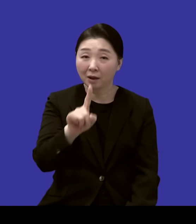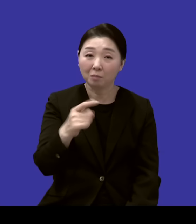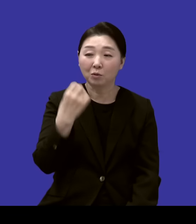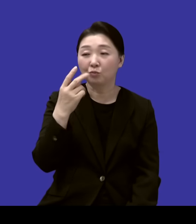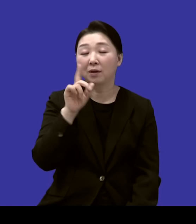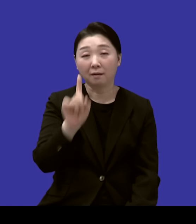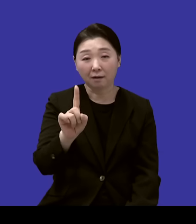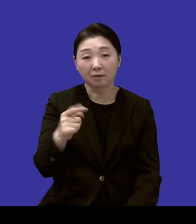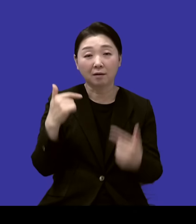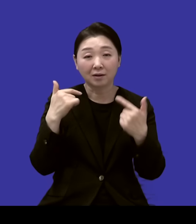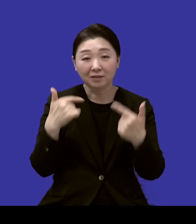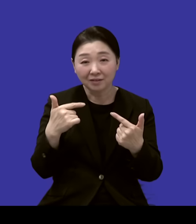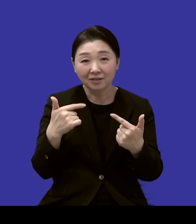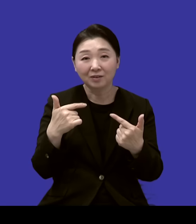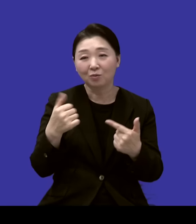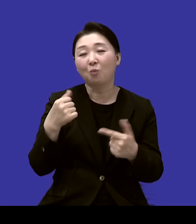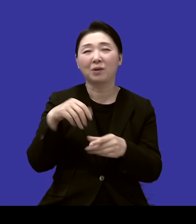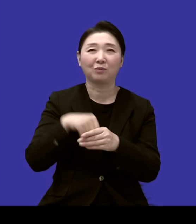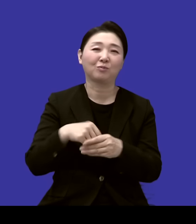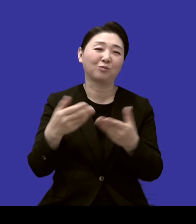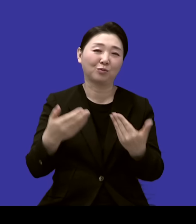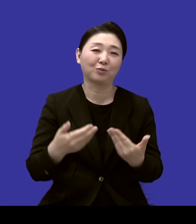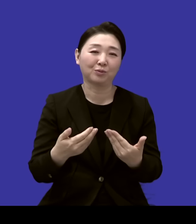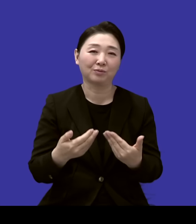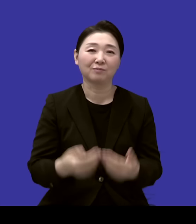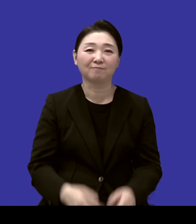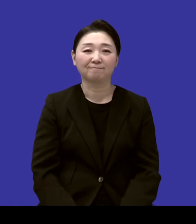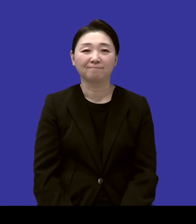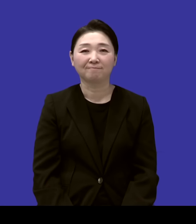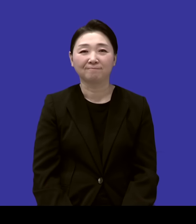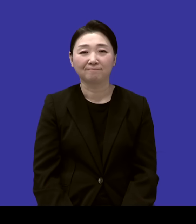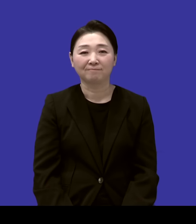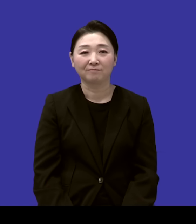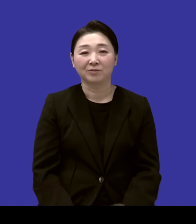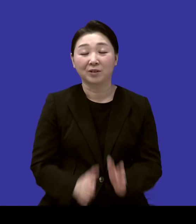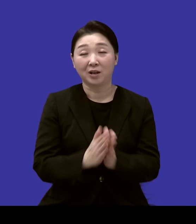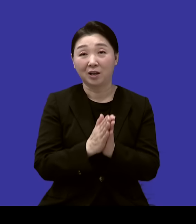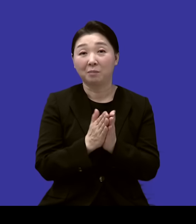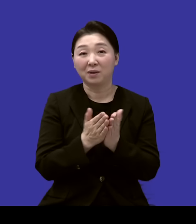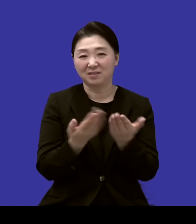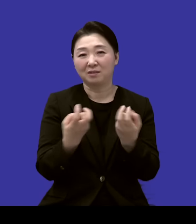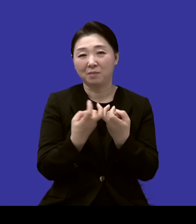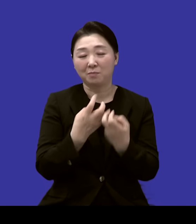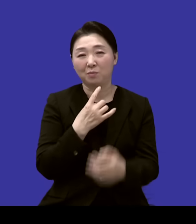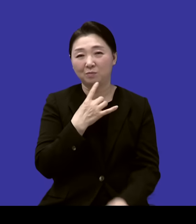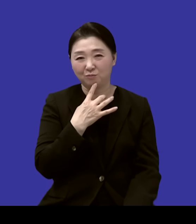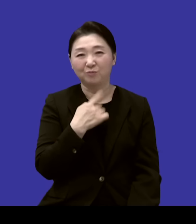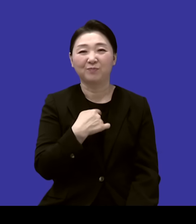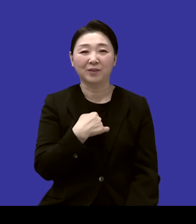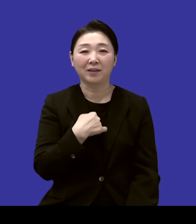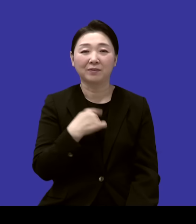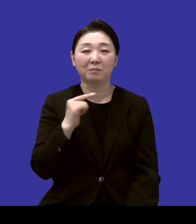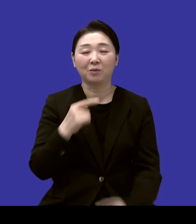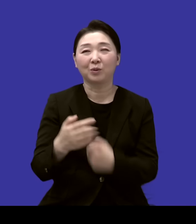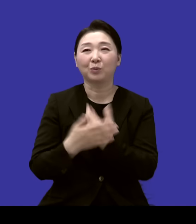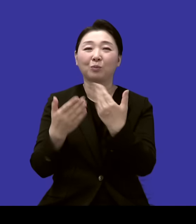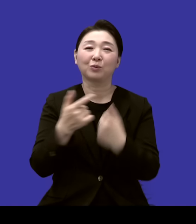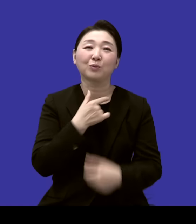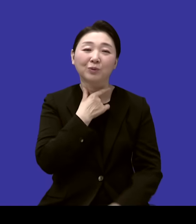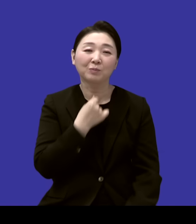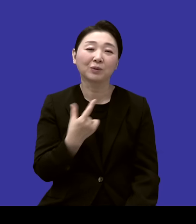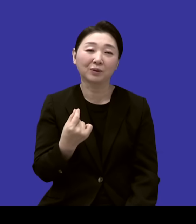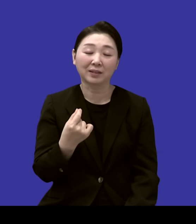권씩 항상 그 안에 5만 원 넣어주셨어요. 그래서 아마 책은 그냥 수단이었던 것 같고 저한테 예. 어떤 도움을 주고 싶은데